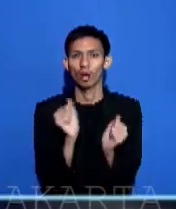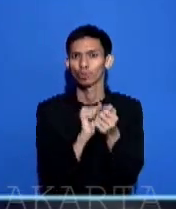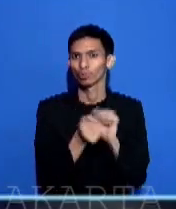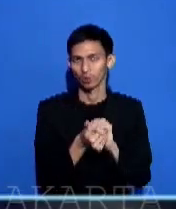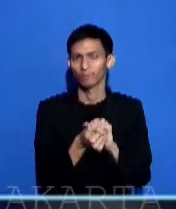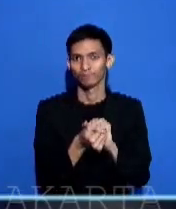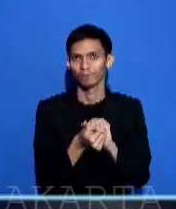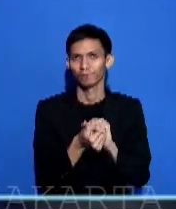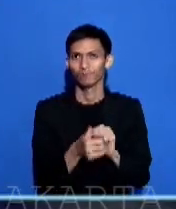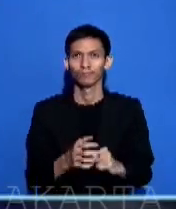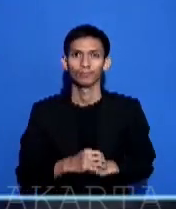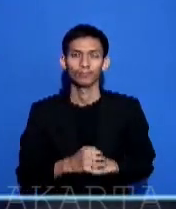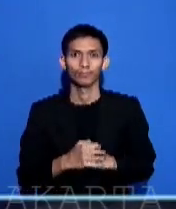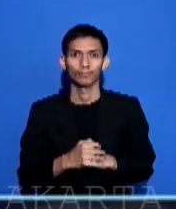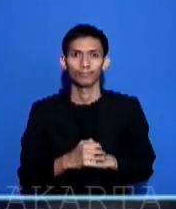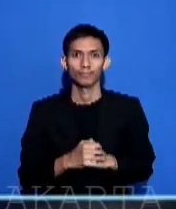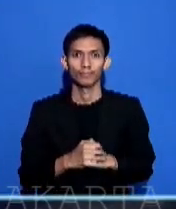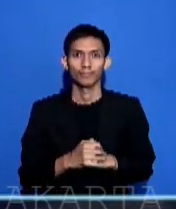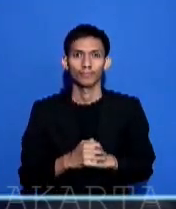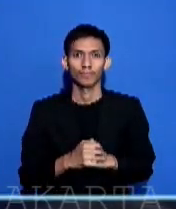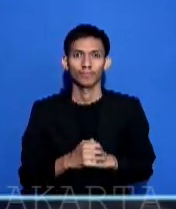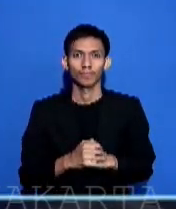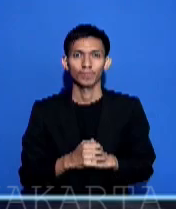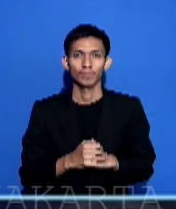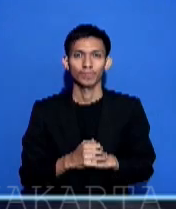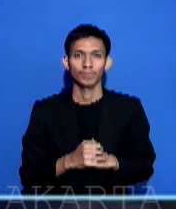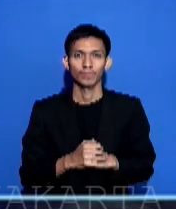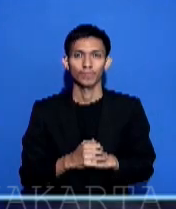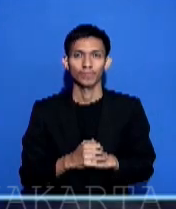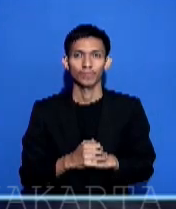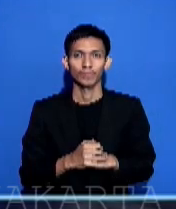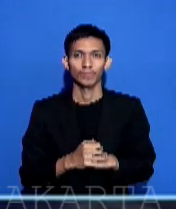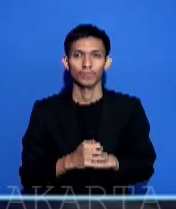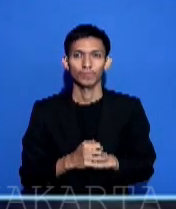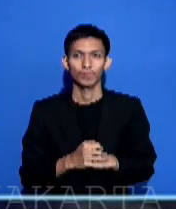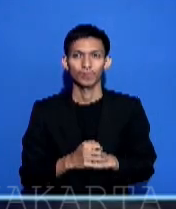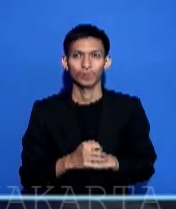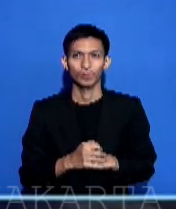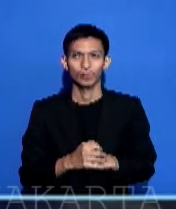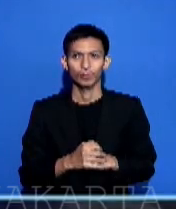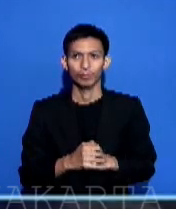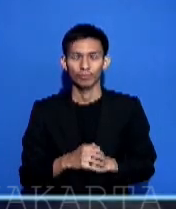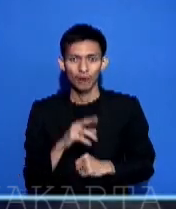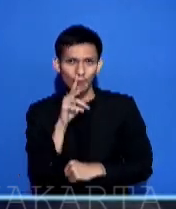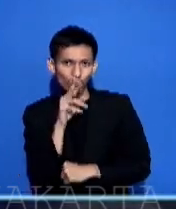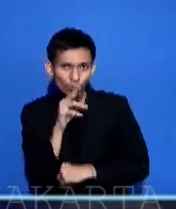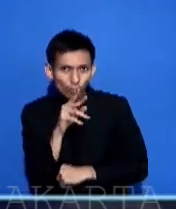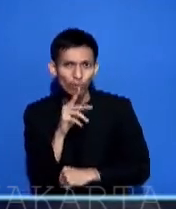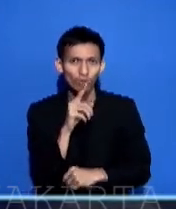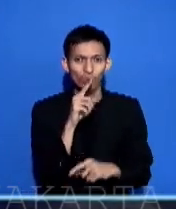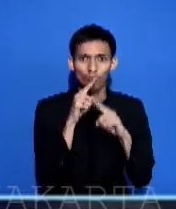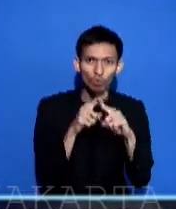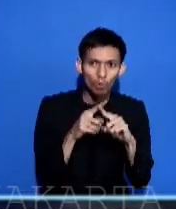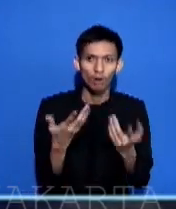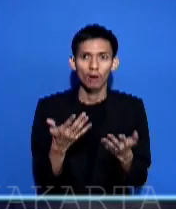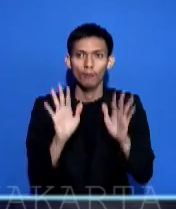Kemarin juga sempat kaget ketika pertama masuk sini dari Wakat, ternyata banyak sekali kasus penipuan, itu baik melalui media